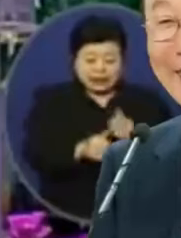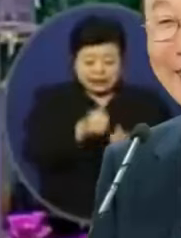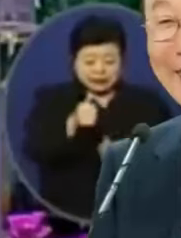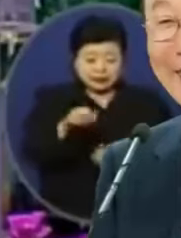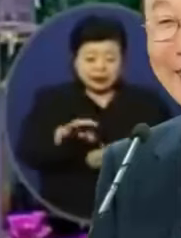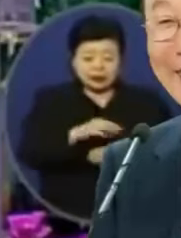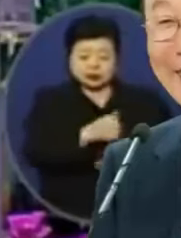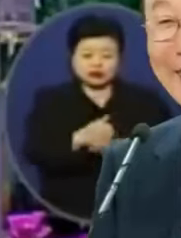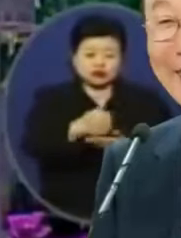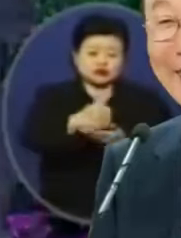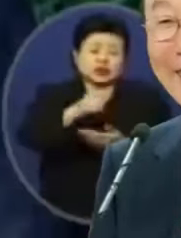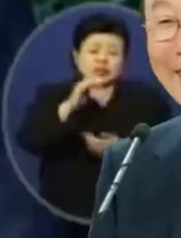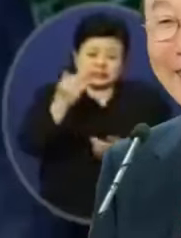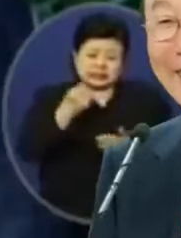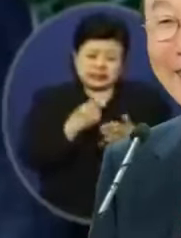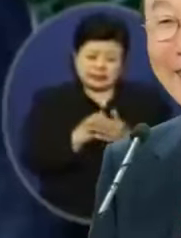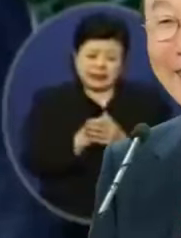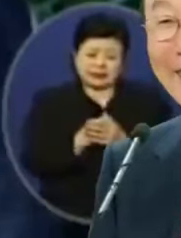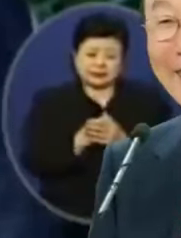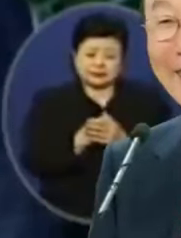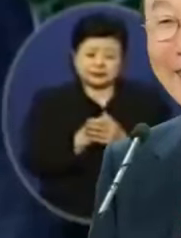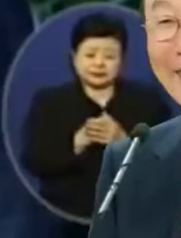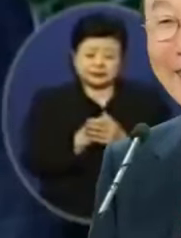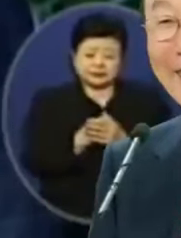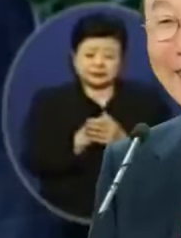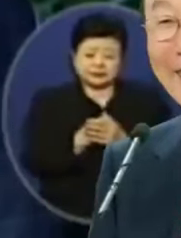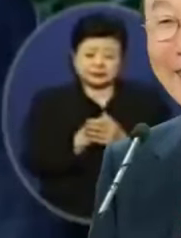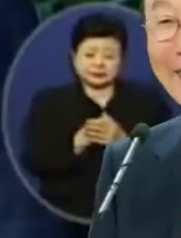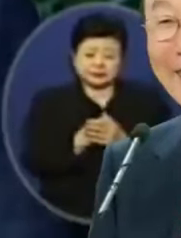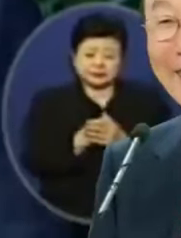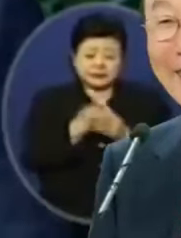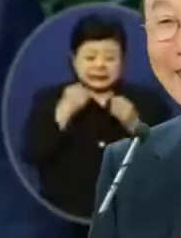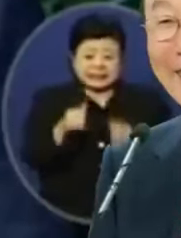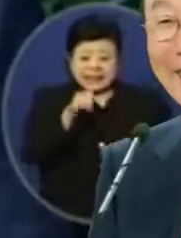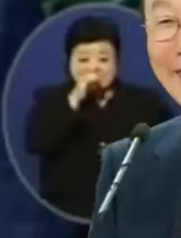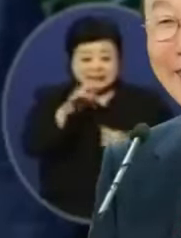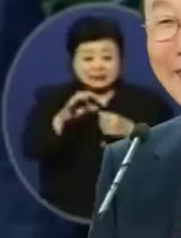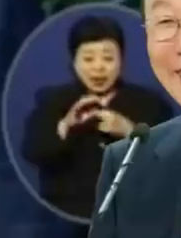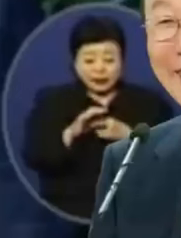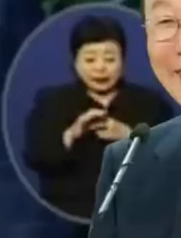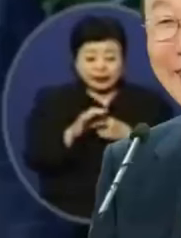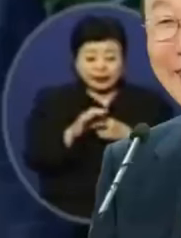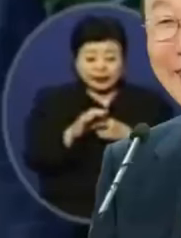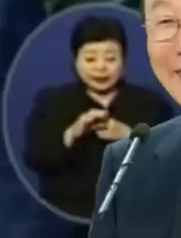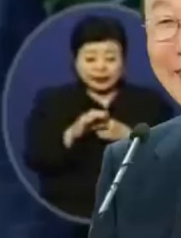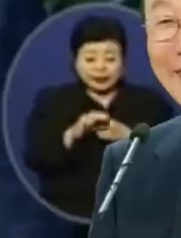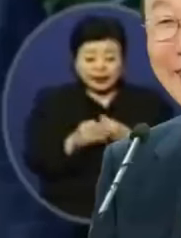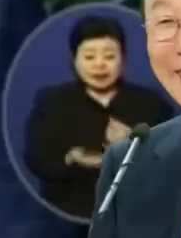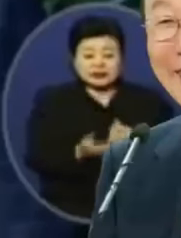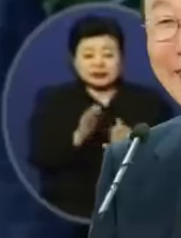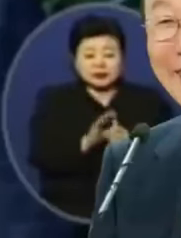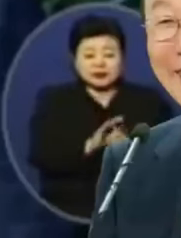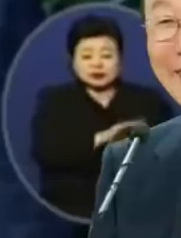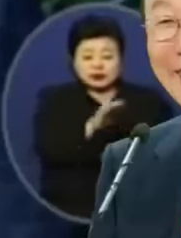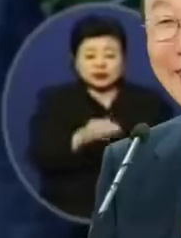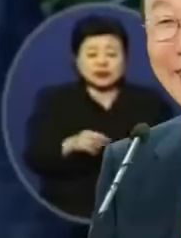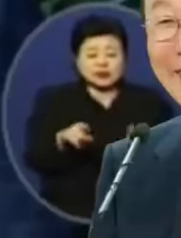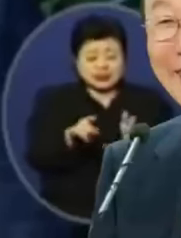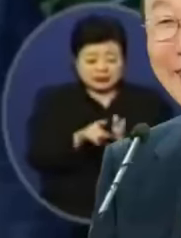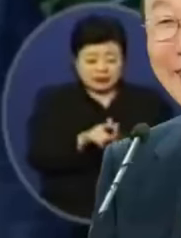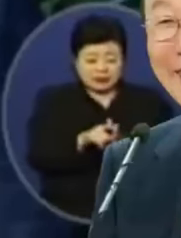만왕의 왕 만주의 주가 되심으로 그가 살아있다면 그를 섬기는 우리들을